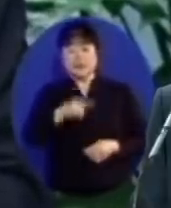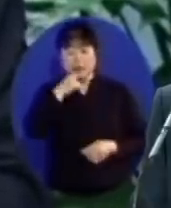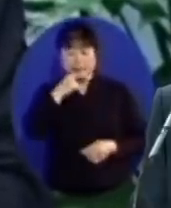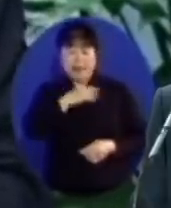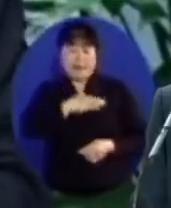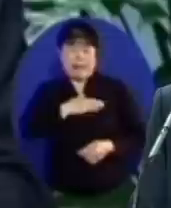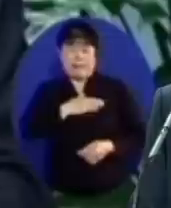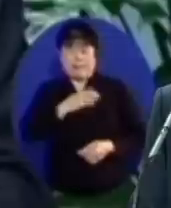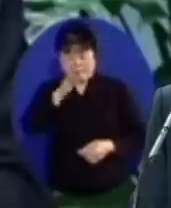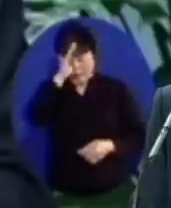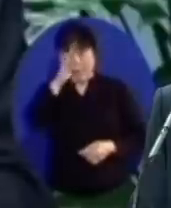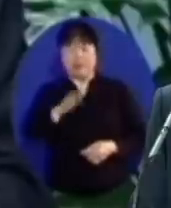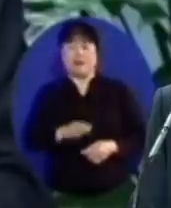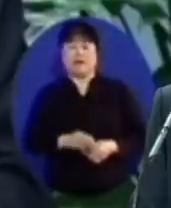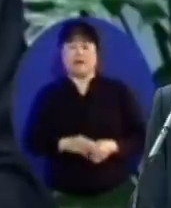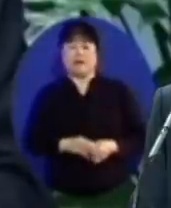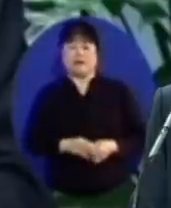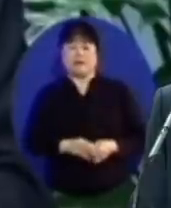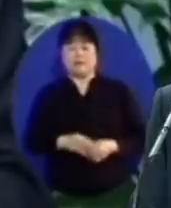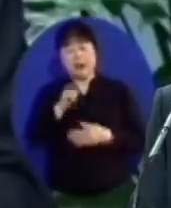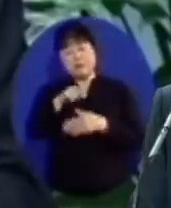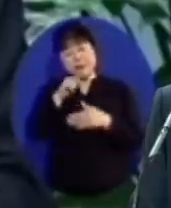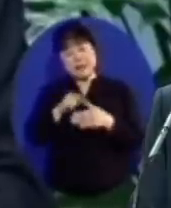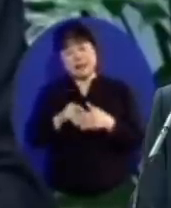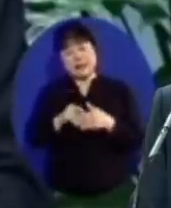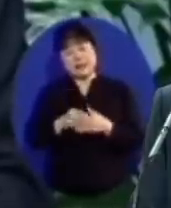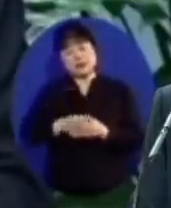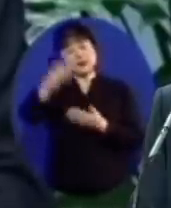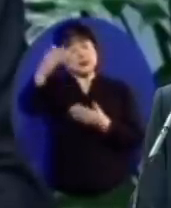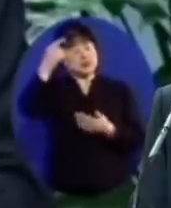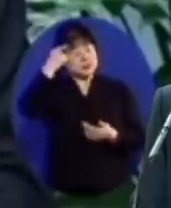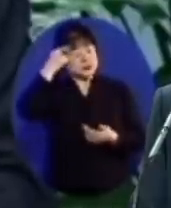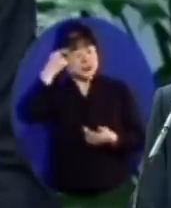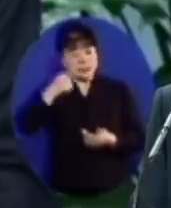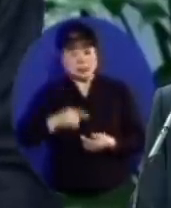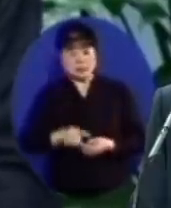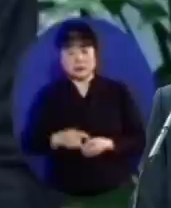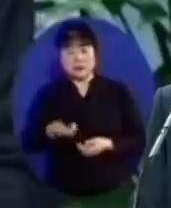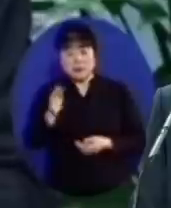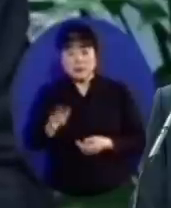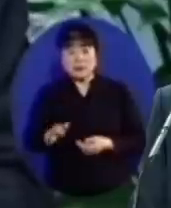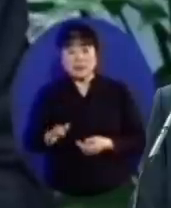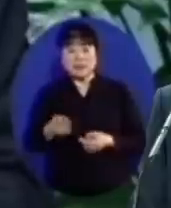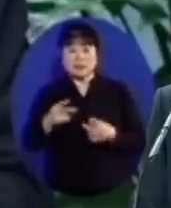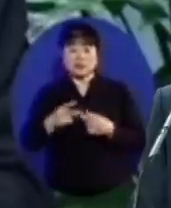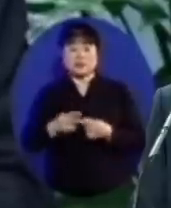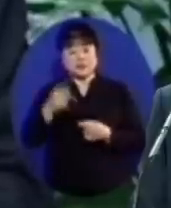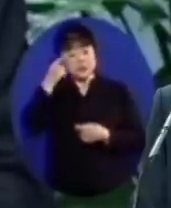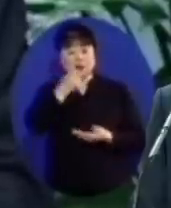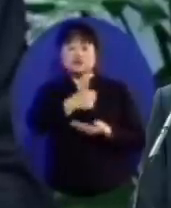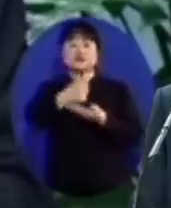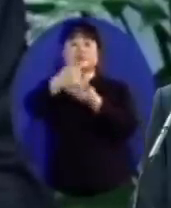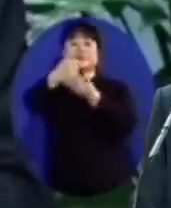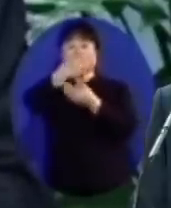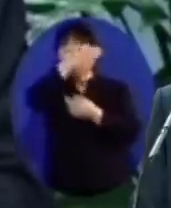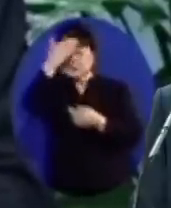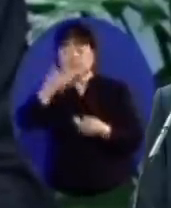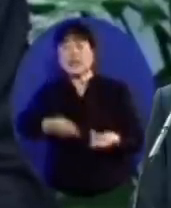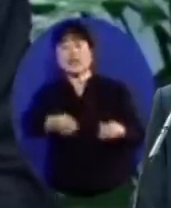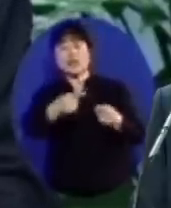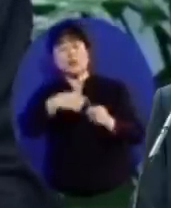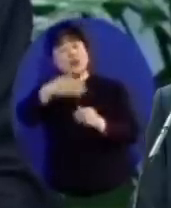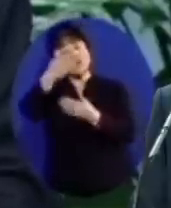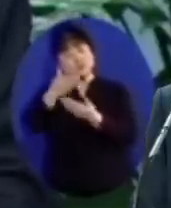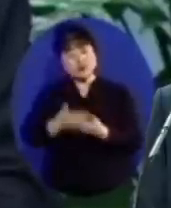환자구나. 당장 마음속에 당장 쫓아내야 되겠다. 그러나 그 다음 생각에 주님께서 이 청년을 내게 보낸